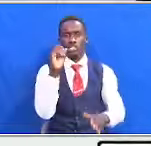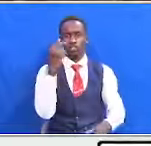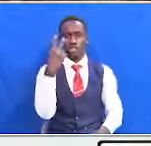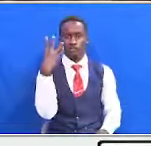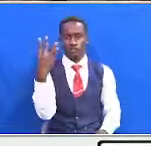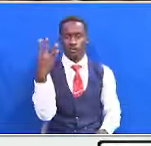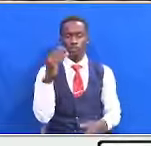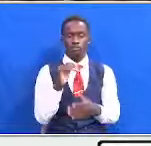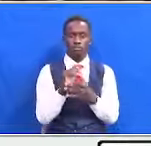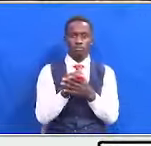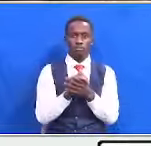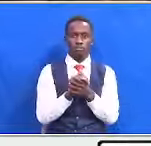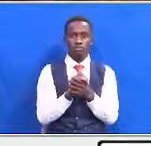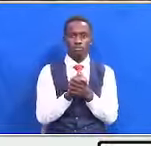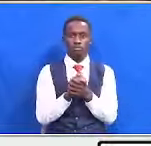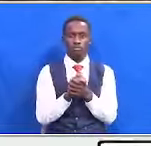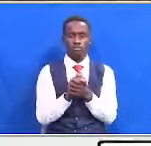2024.